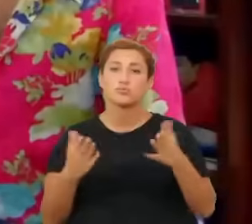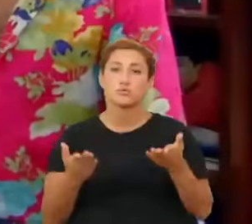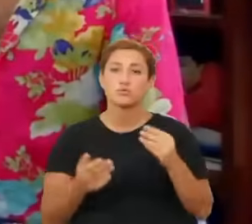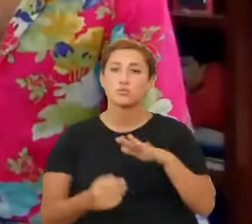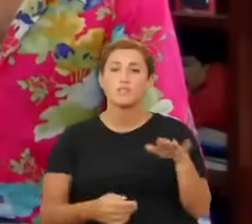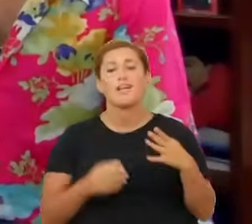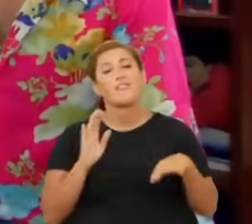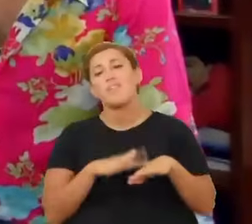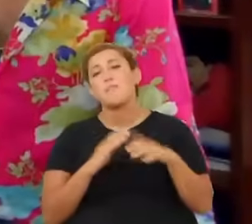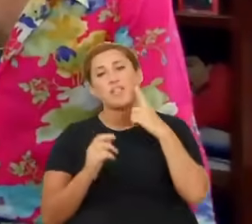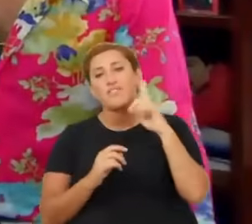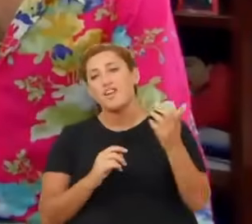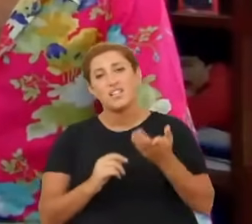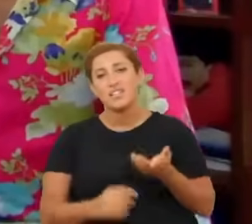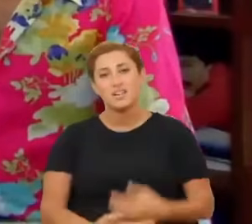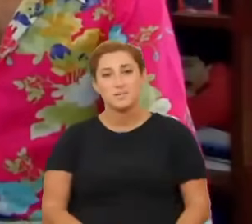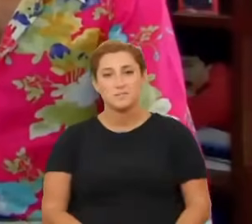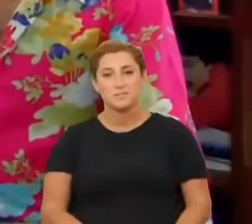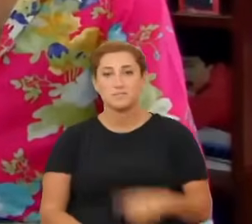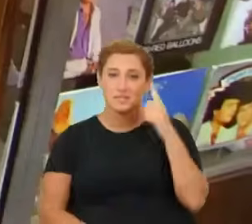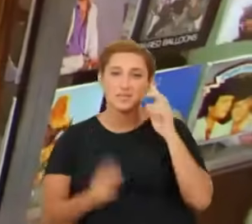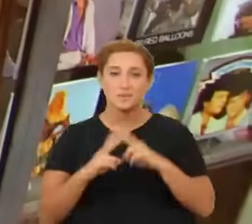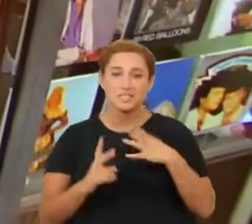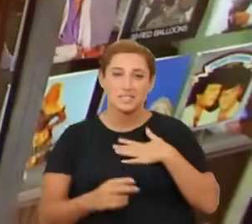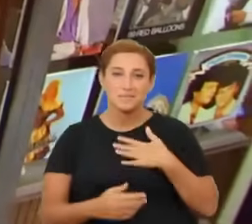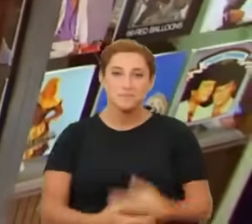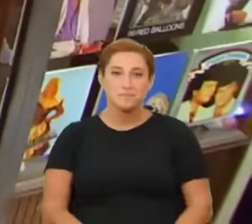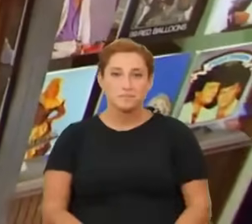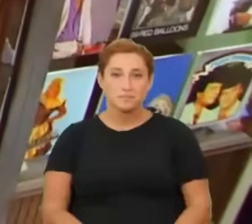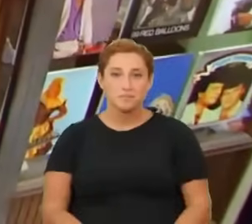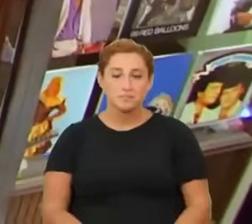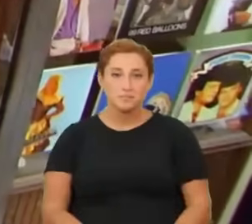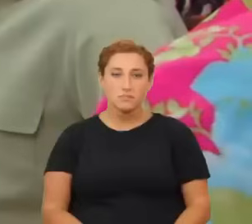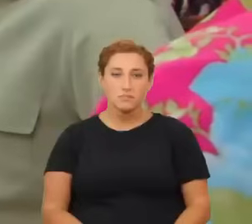uşaklar? Vallahi ne yapalım komiserim işte. Başkomiserim.